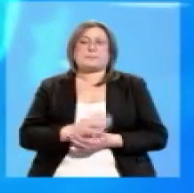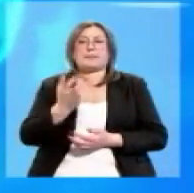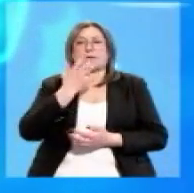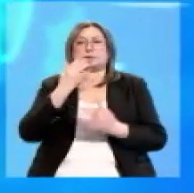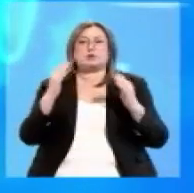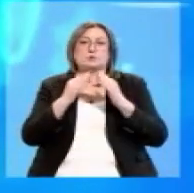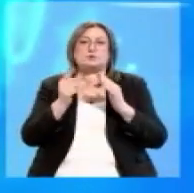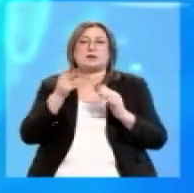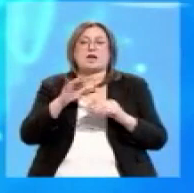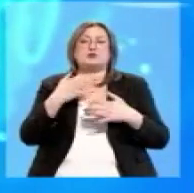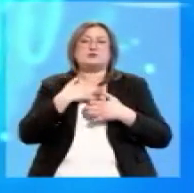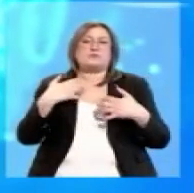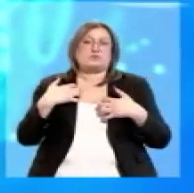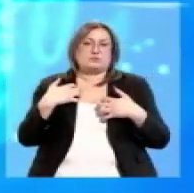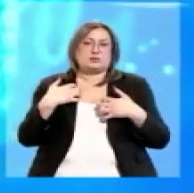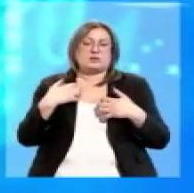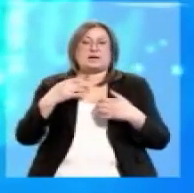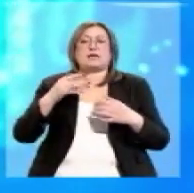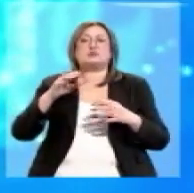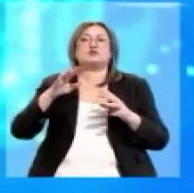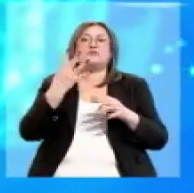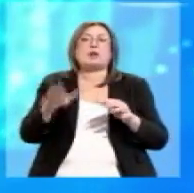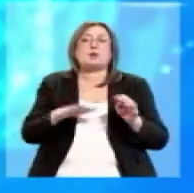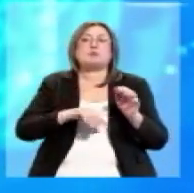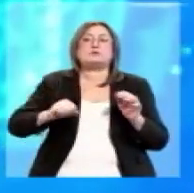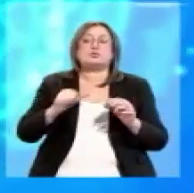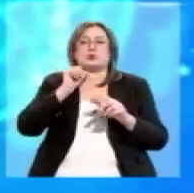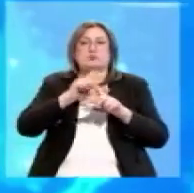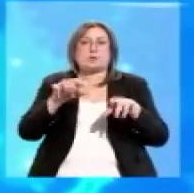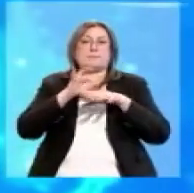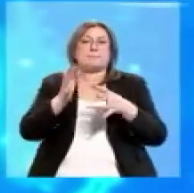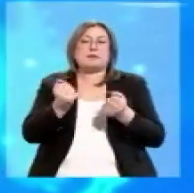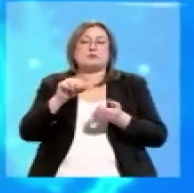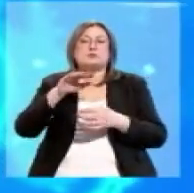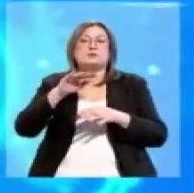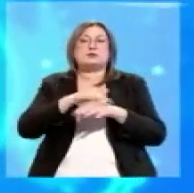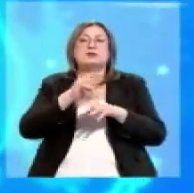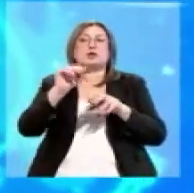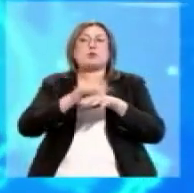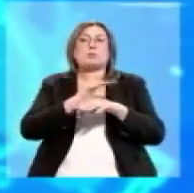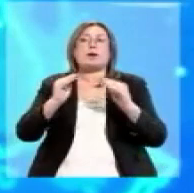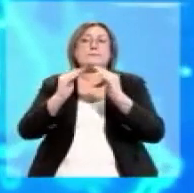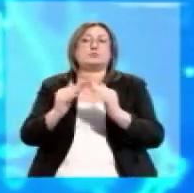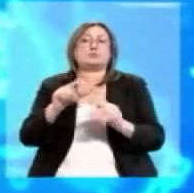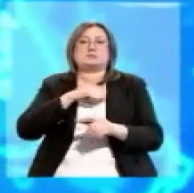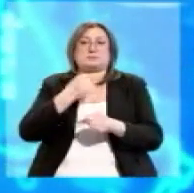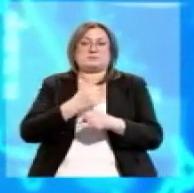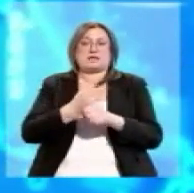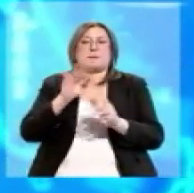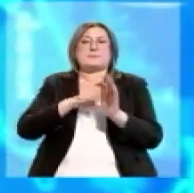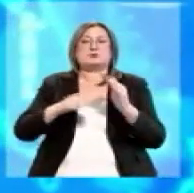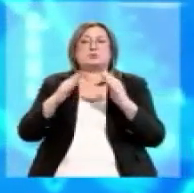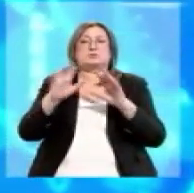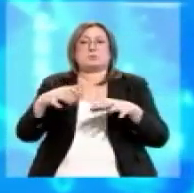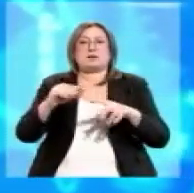Теплый дом для четвероногих друзей. Костанайские школьники приняли участие в акции «Добрые будки». Их они смастерили для бездомных